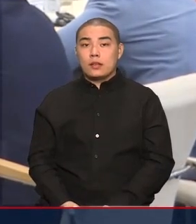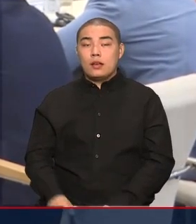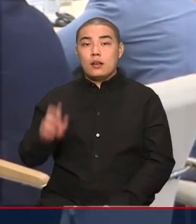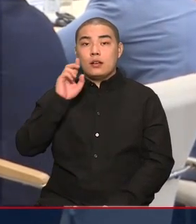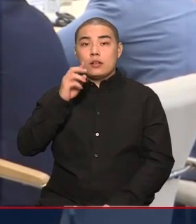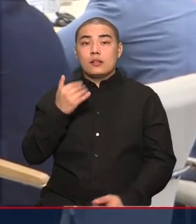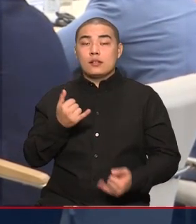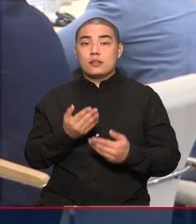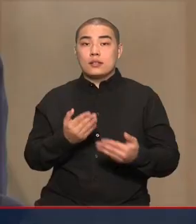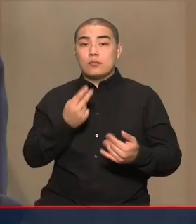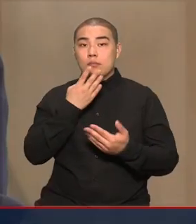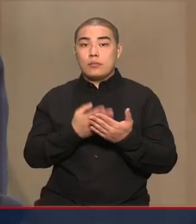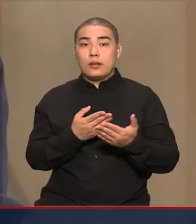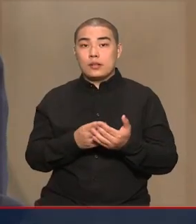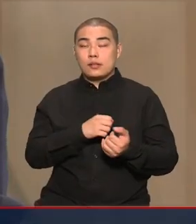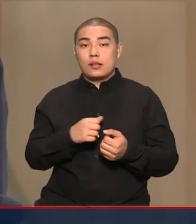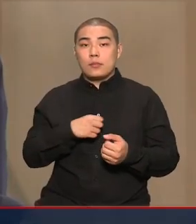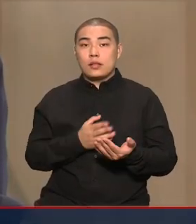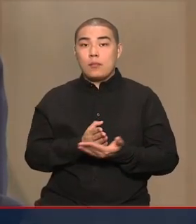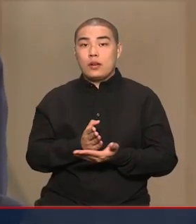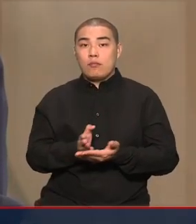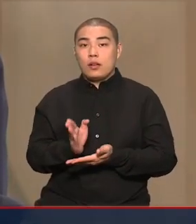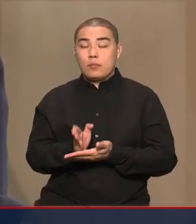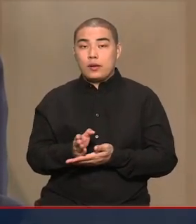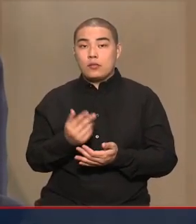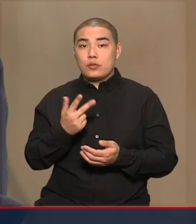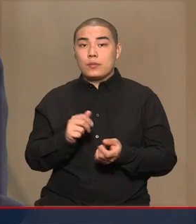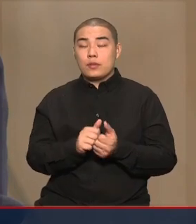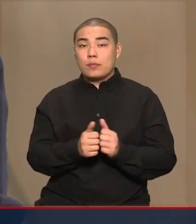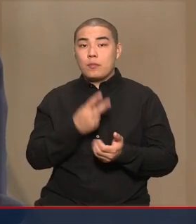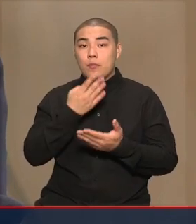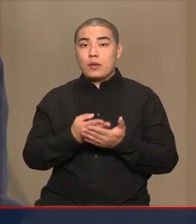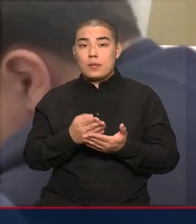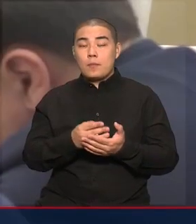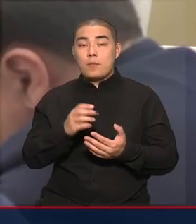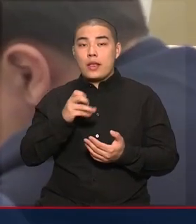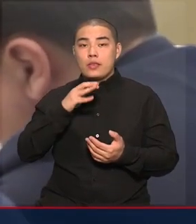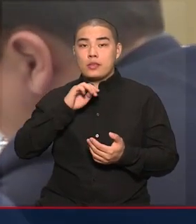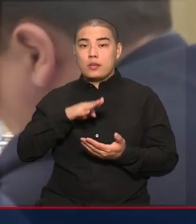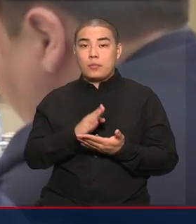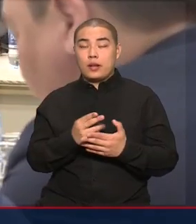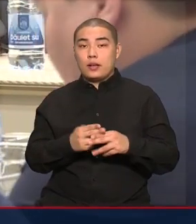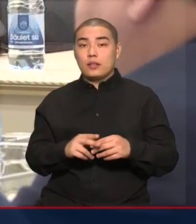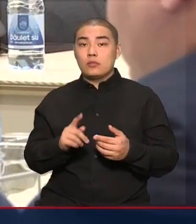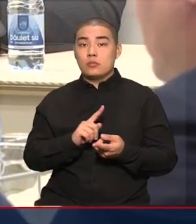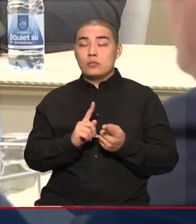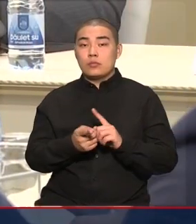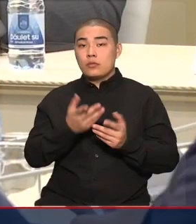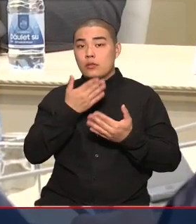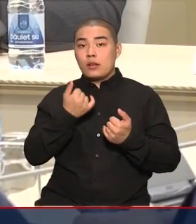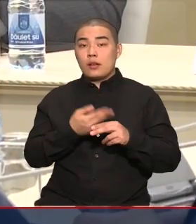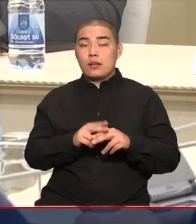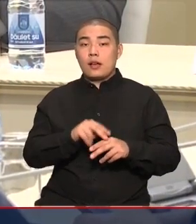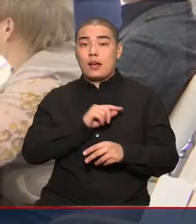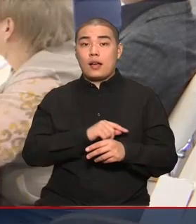Елдің ертеңін айқындап қоғамды алға сүйрейтін сала бар. Бұл үш тұғырлы мәдениет, өнер, руханият. Онсыз басқа бағыт оңалмайды, яғни көңіл